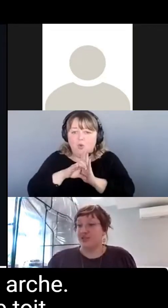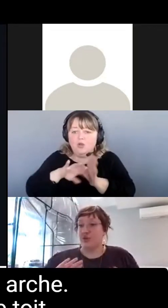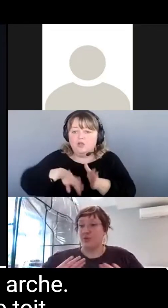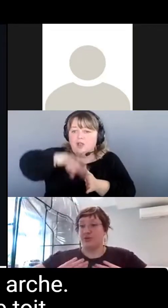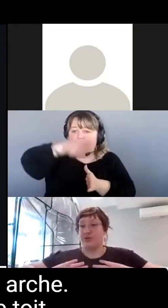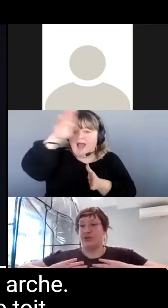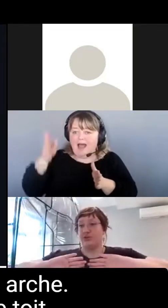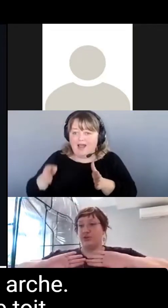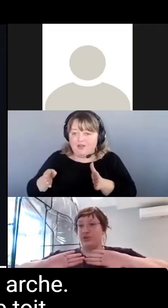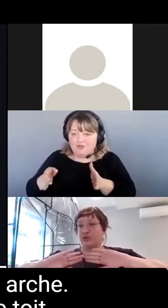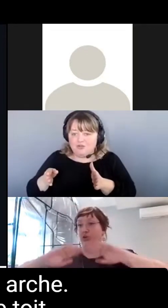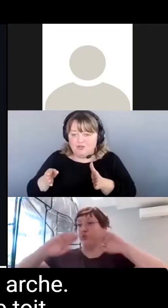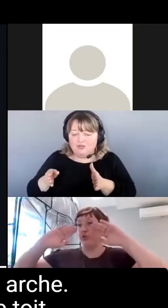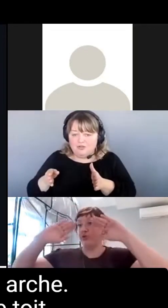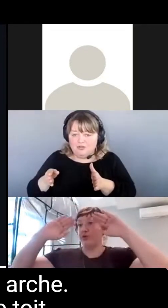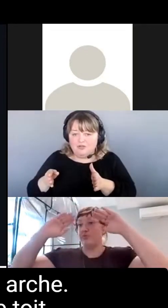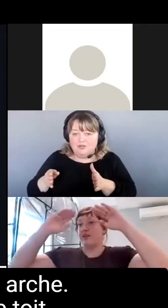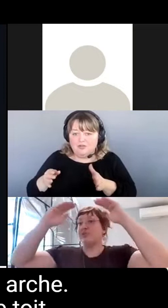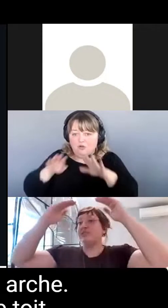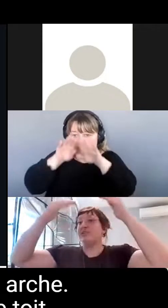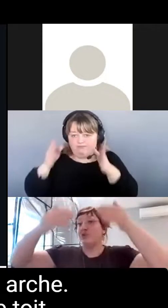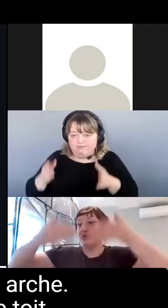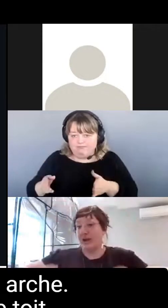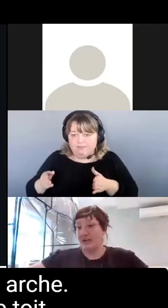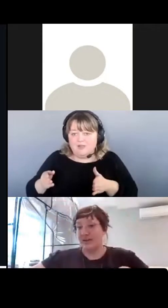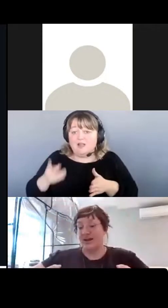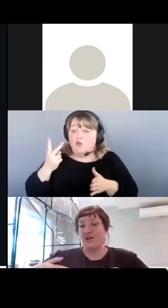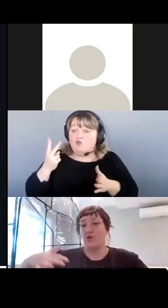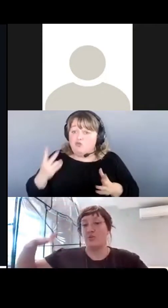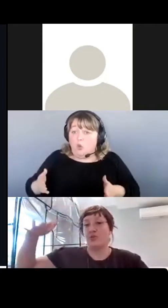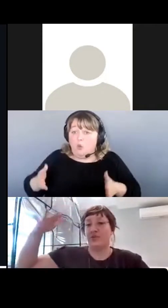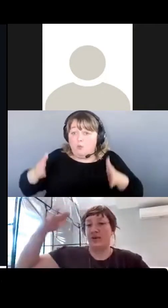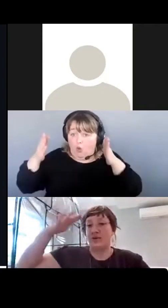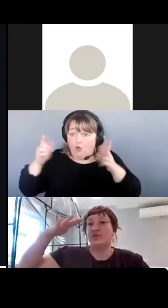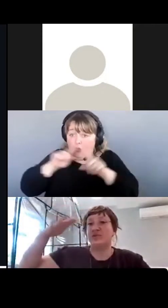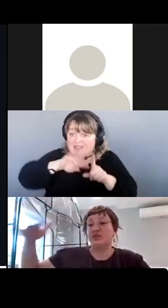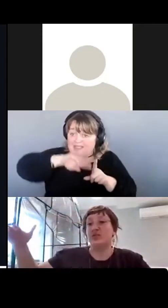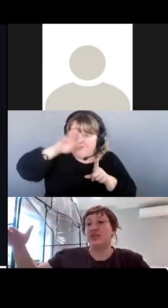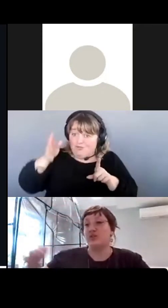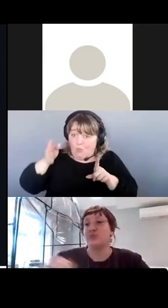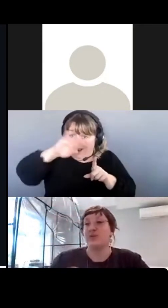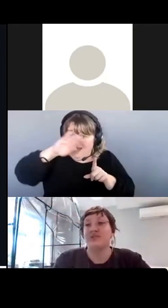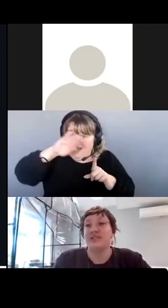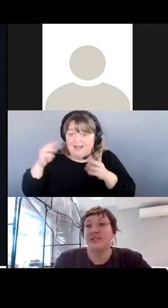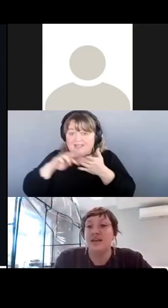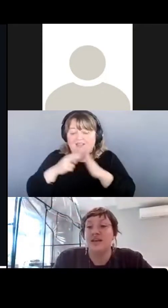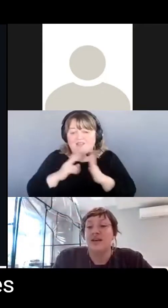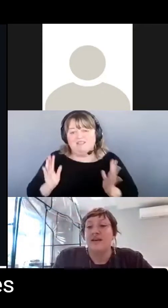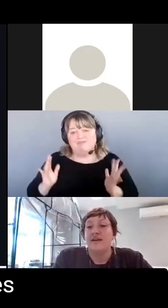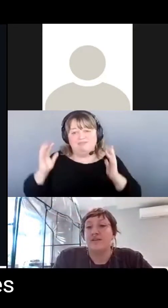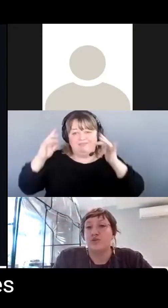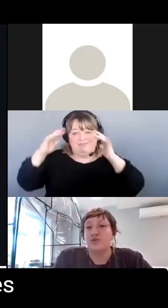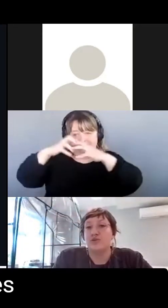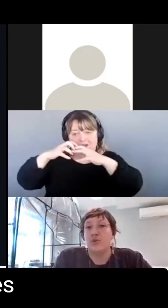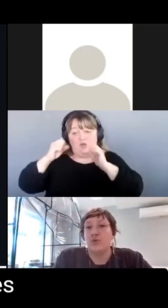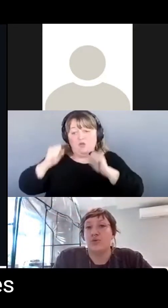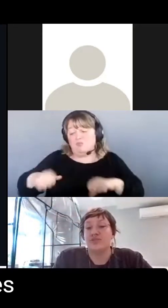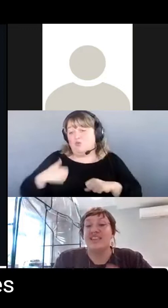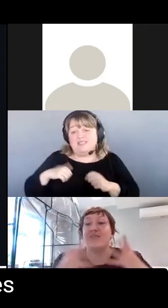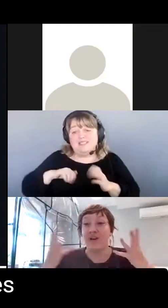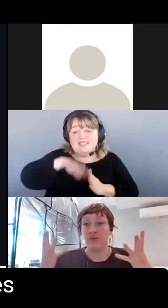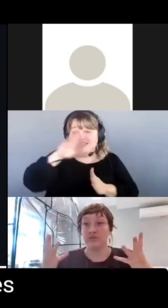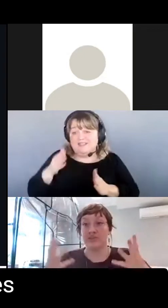arche. Donc, il y a 2 murs, mais aussi le toit. Alors, on peut vraiment utiliser toutes les superficies